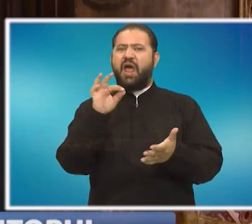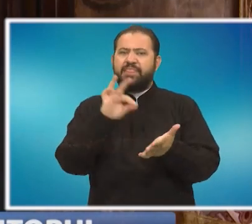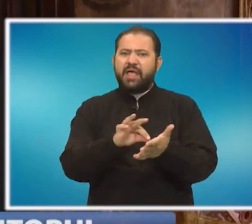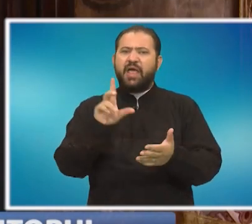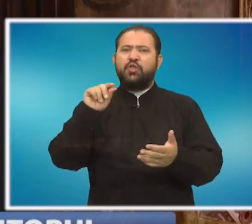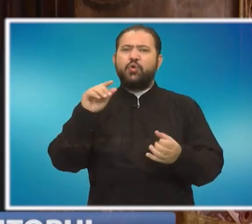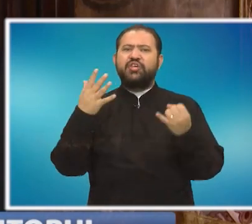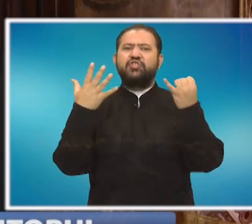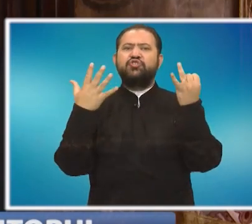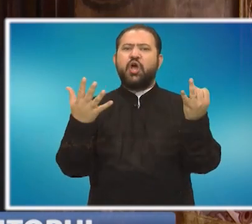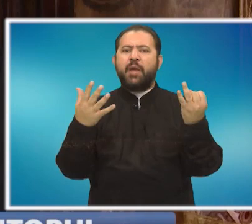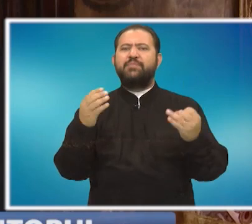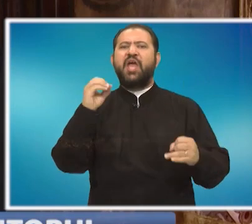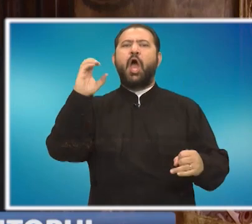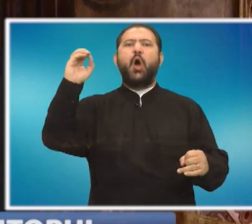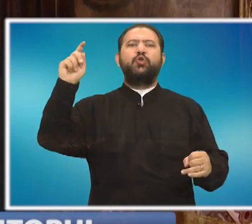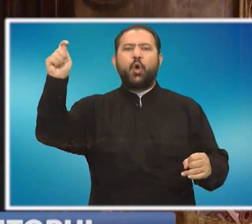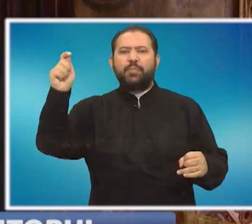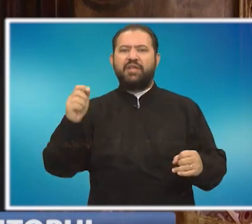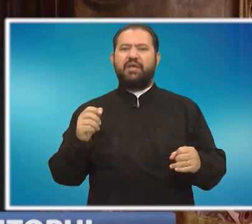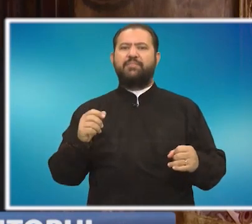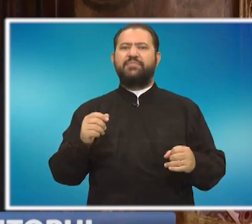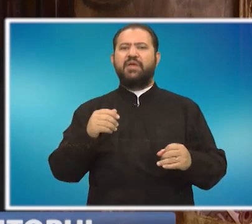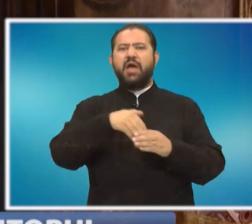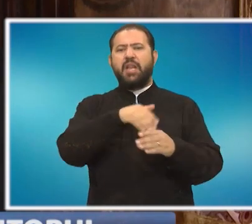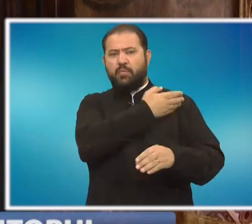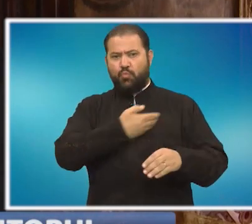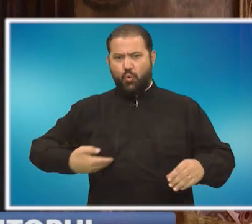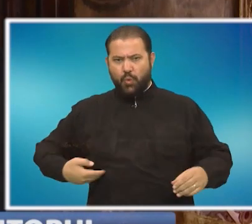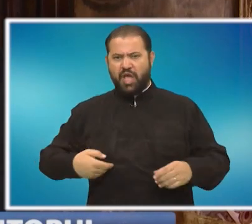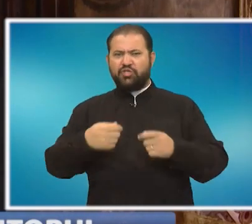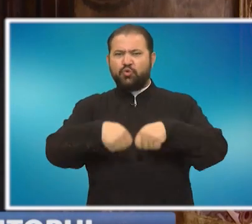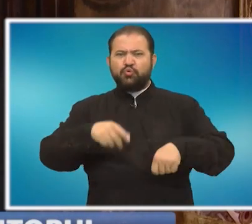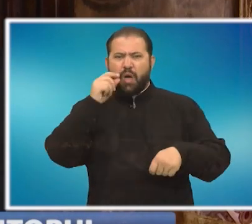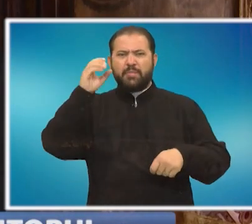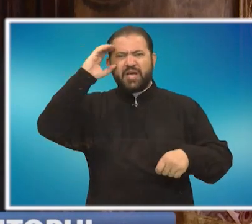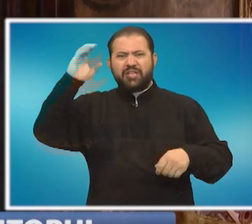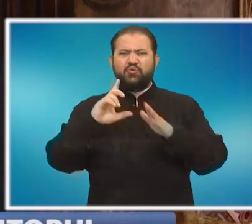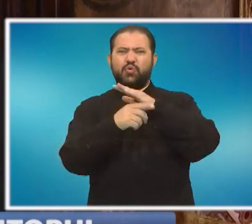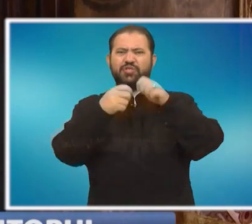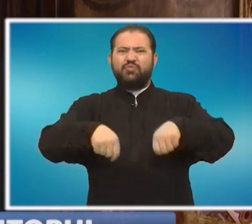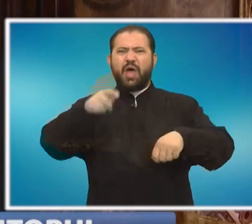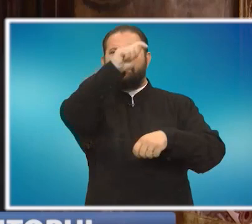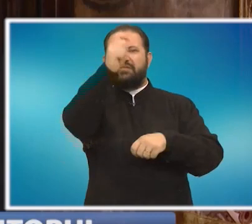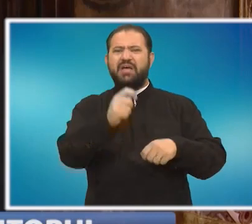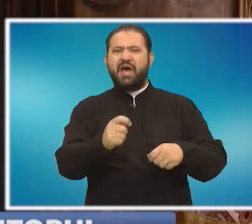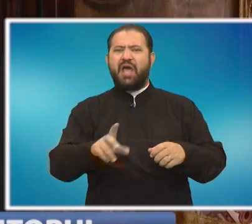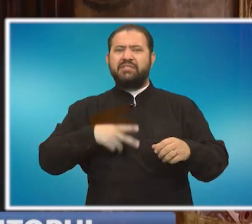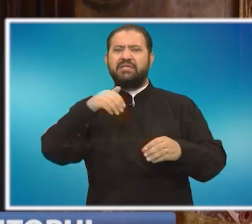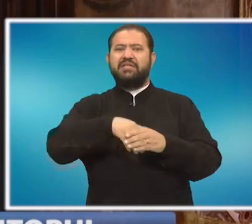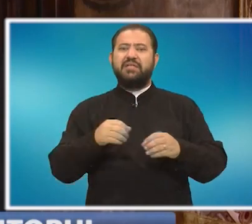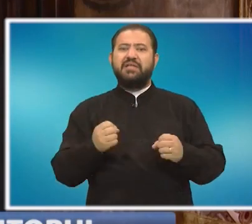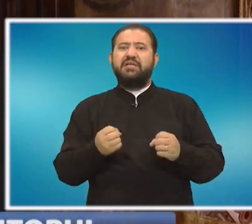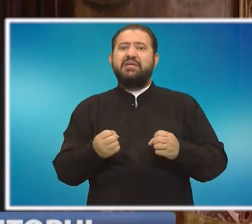octombrie, Arhiepiscopia Bucureștilor, dar și credincioșii din toată țara, se află în sărbătoare, pentru că